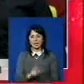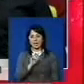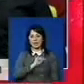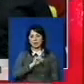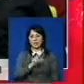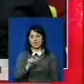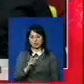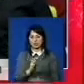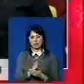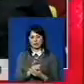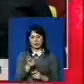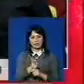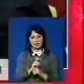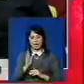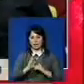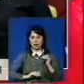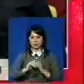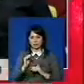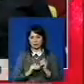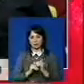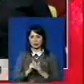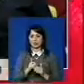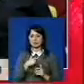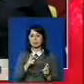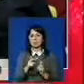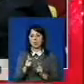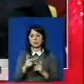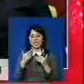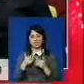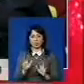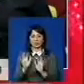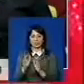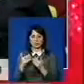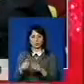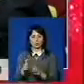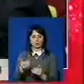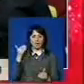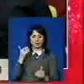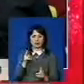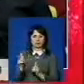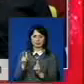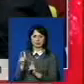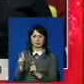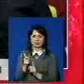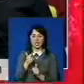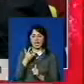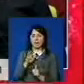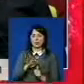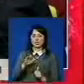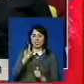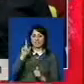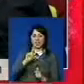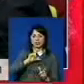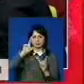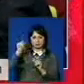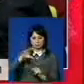პერსონალი არის, მინდა ვთქვა, ძალიან კვალიფიციური და ჩვენ მათ მომზადებაზე უკვე ვიზრუნდეთ. მათ ჰქონდათ საშუალება რამოდენიმე ქვეყანაში